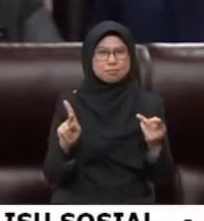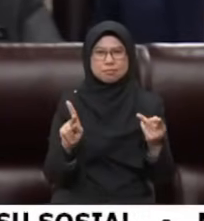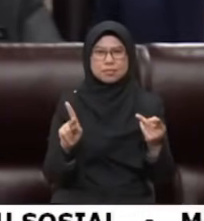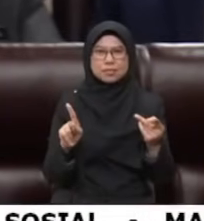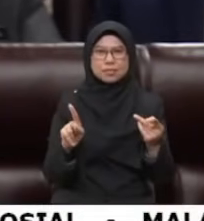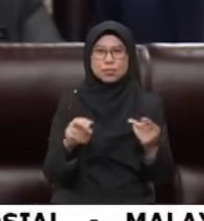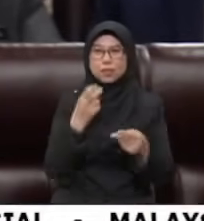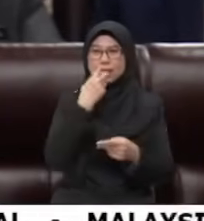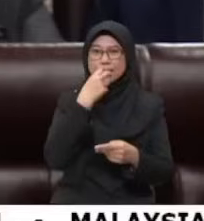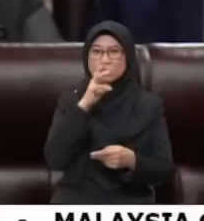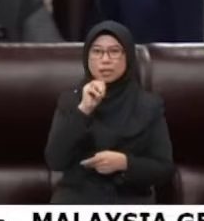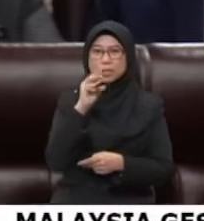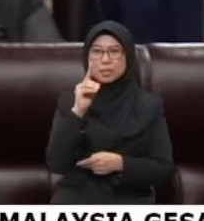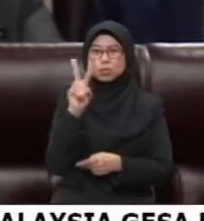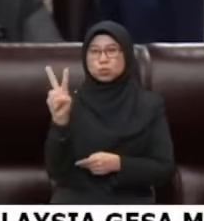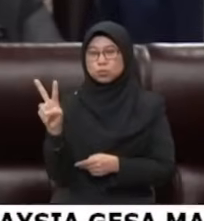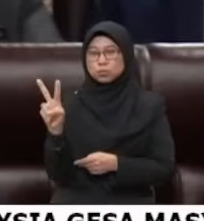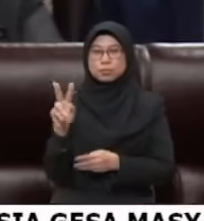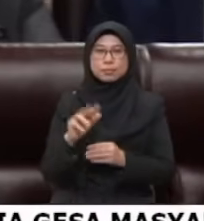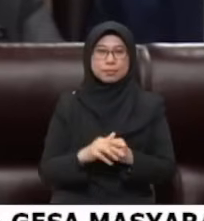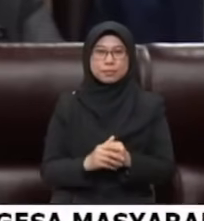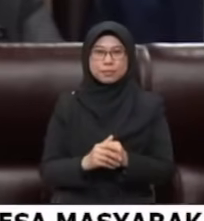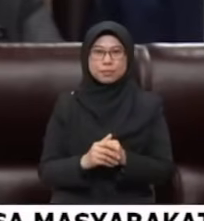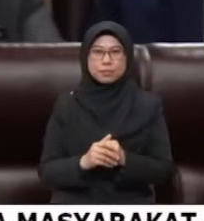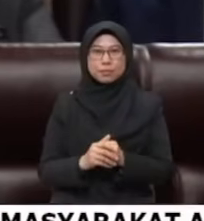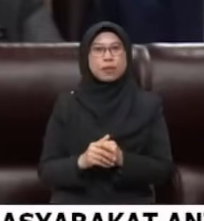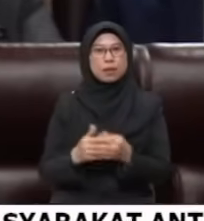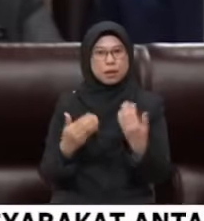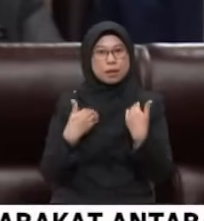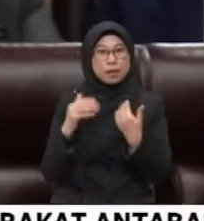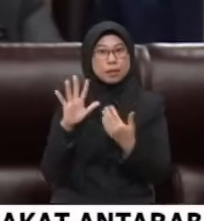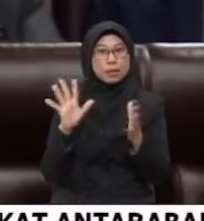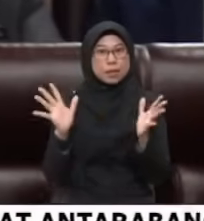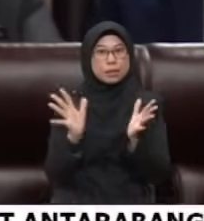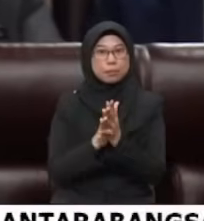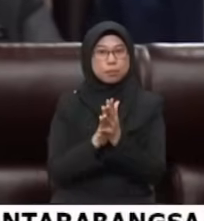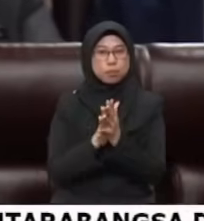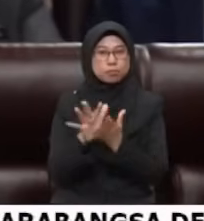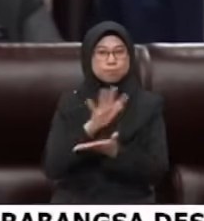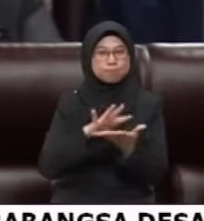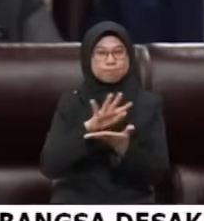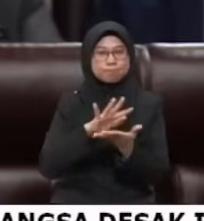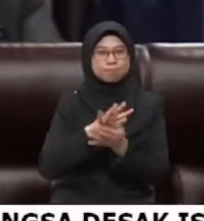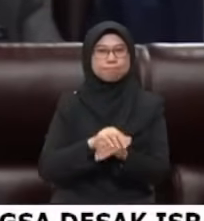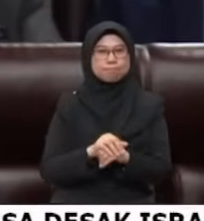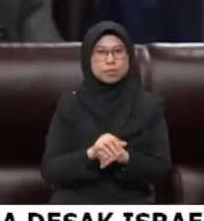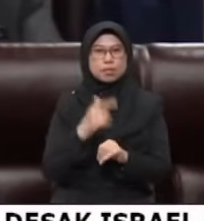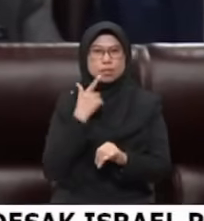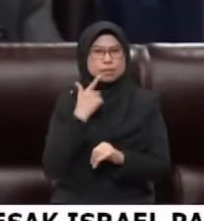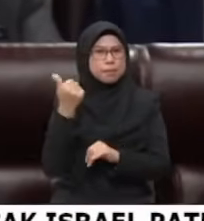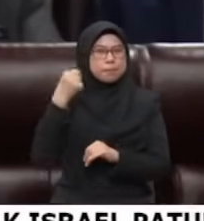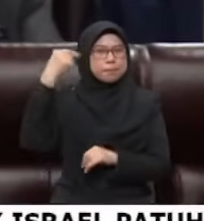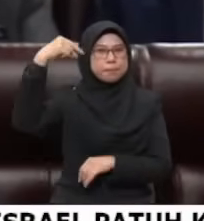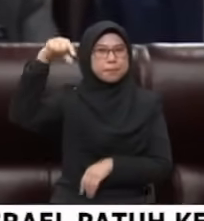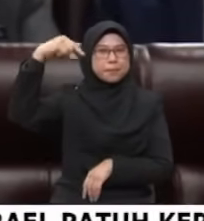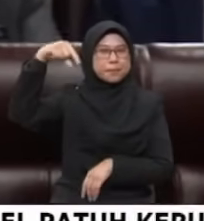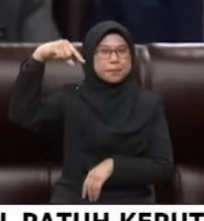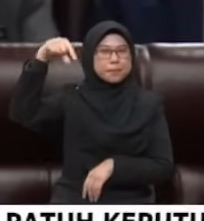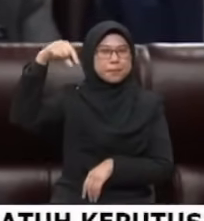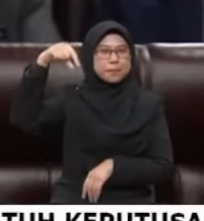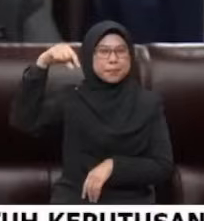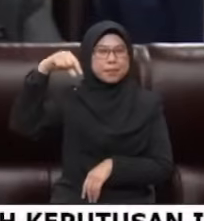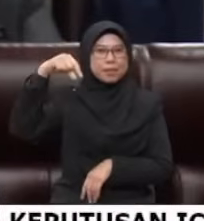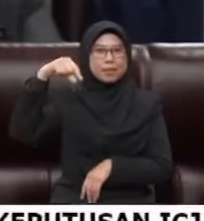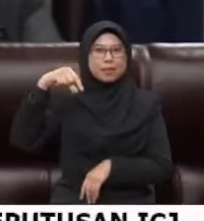md2 sebab MD dia sudah ada lima cantuman dan sedap dan berkualiti dan